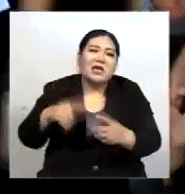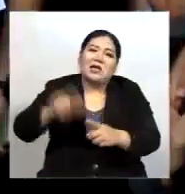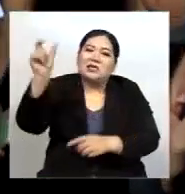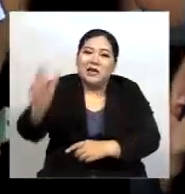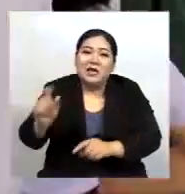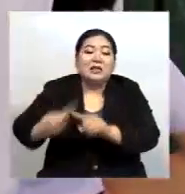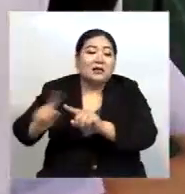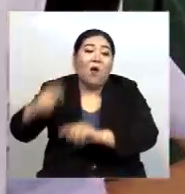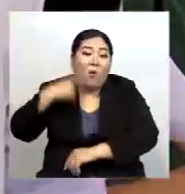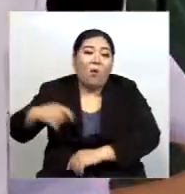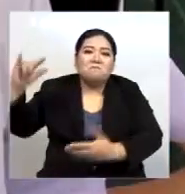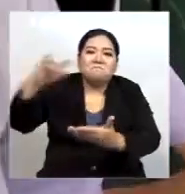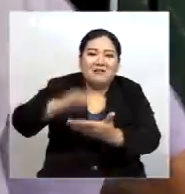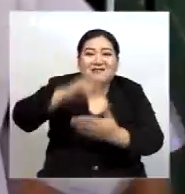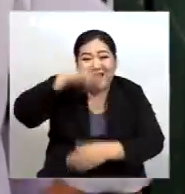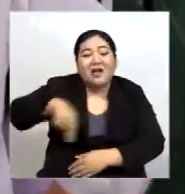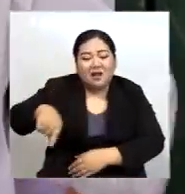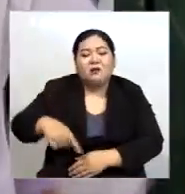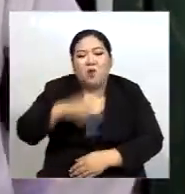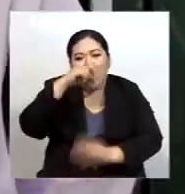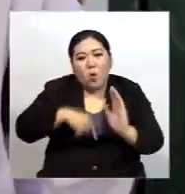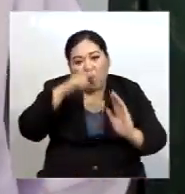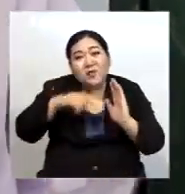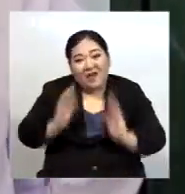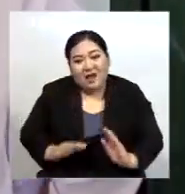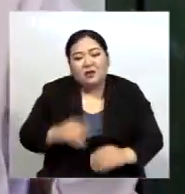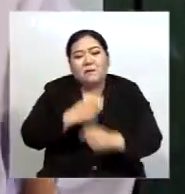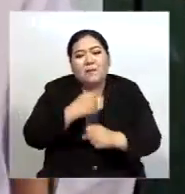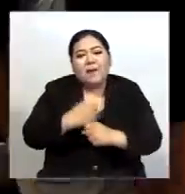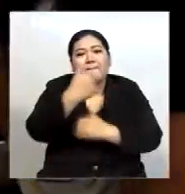หากเป็นสมาชิกกองทุนเพื่อช่วยเหลือคนหางานไปทำ